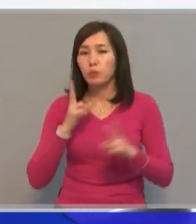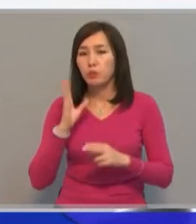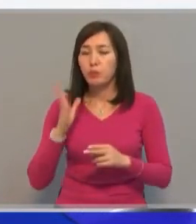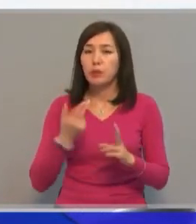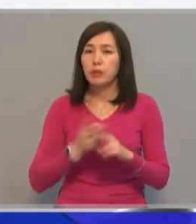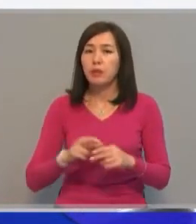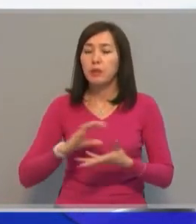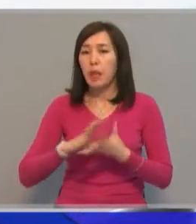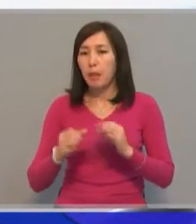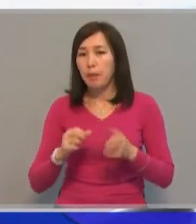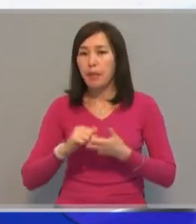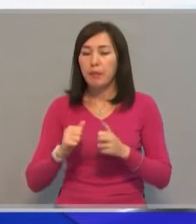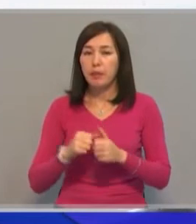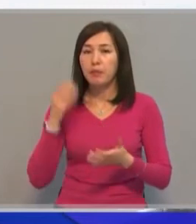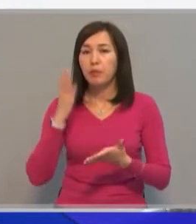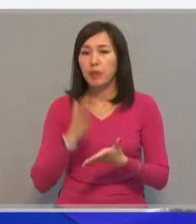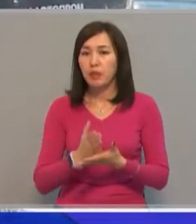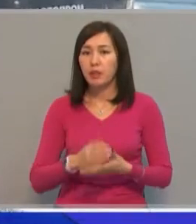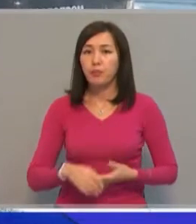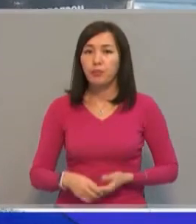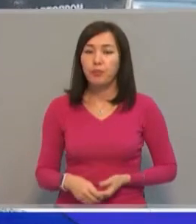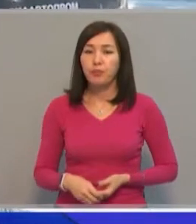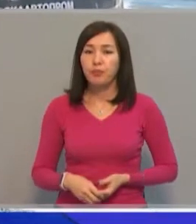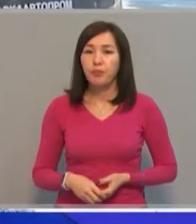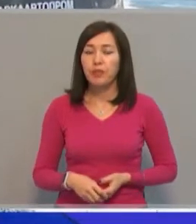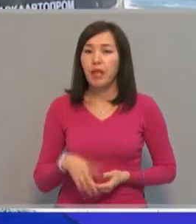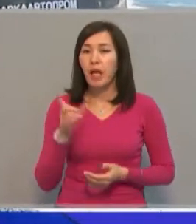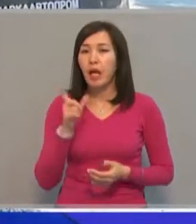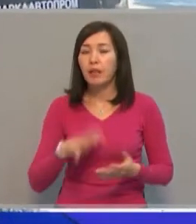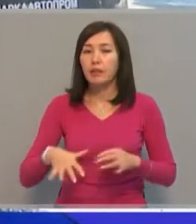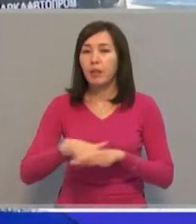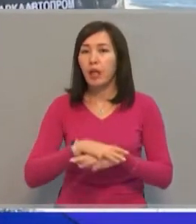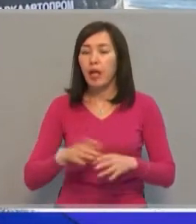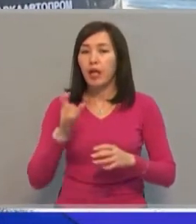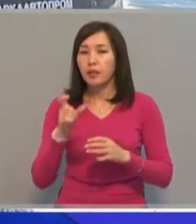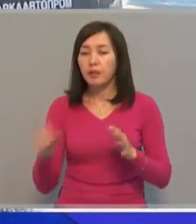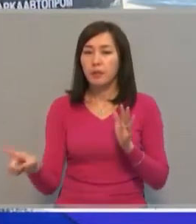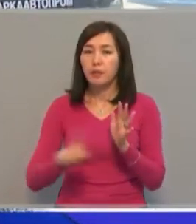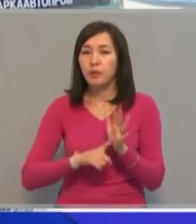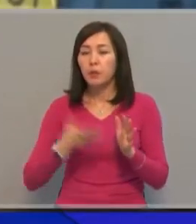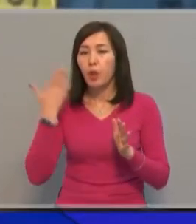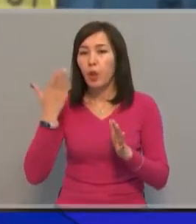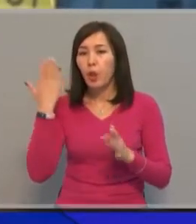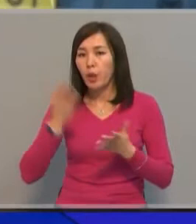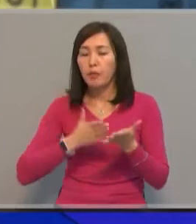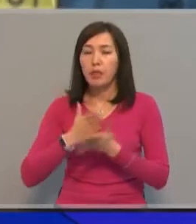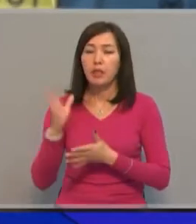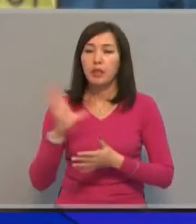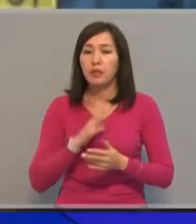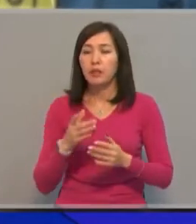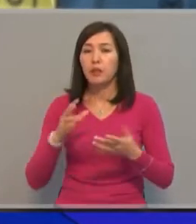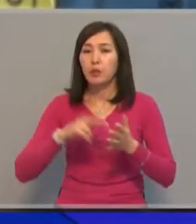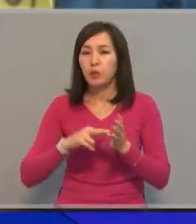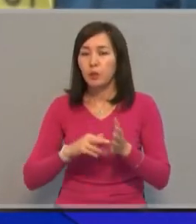болады, сондай мұндай сол мәселе болып отыр жаңа біздерден. Бұл өзгерістердің барлығы қаладағы жолаушы тасымалын оңтайландыруға бағытталған.